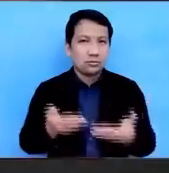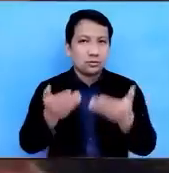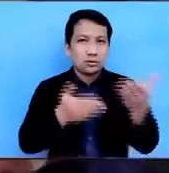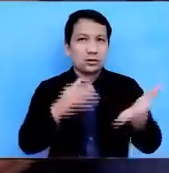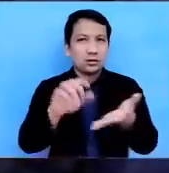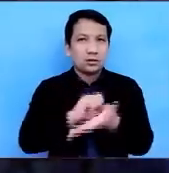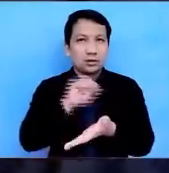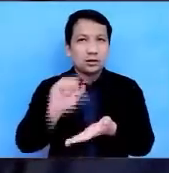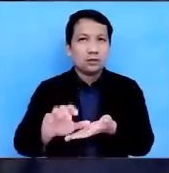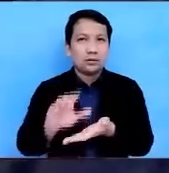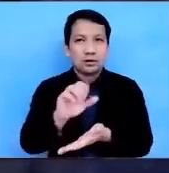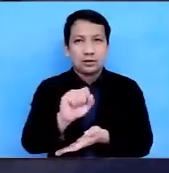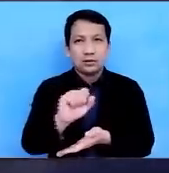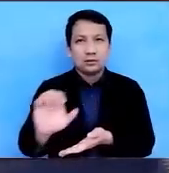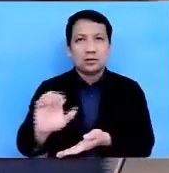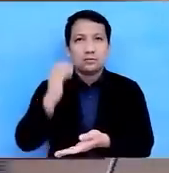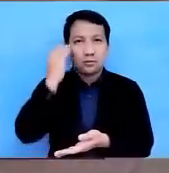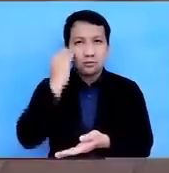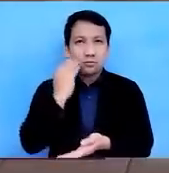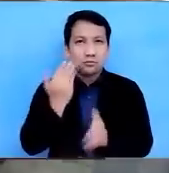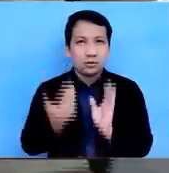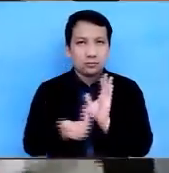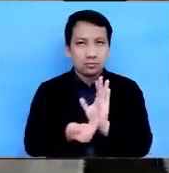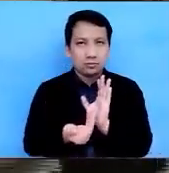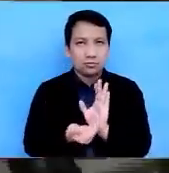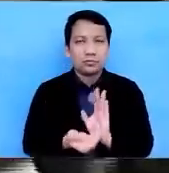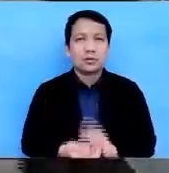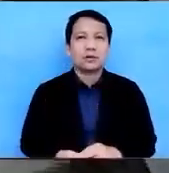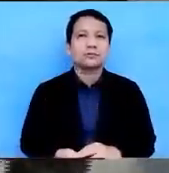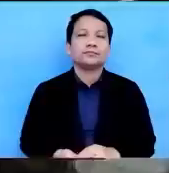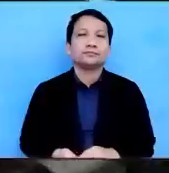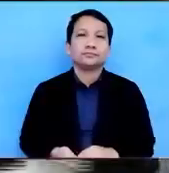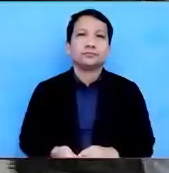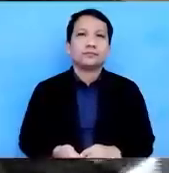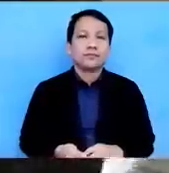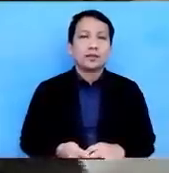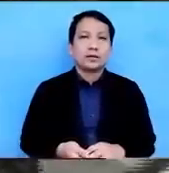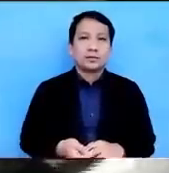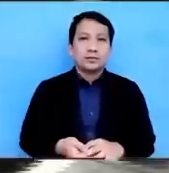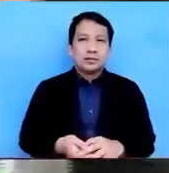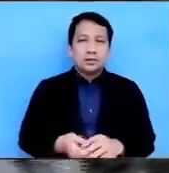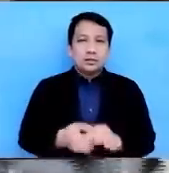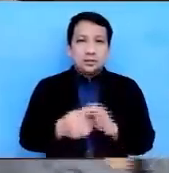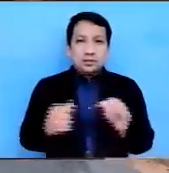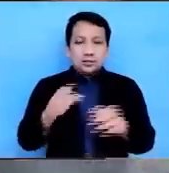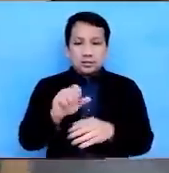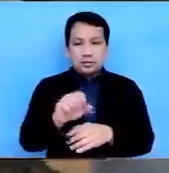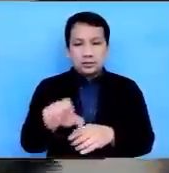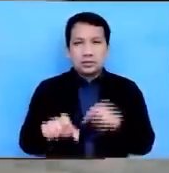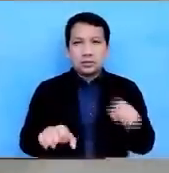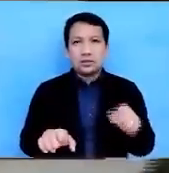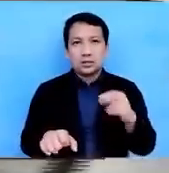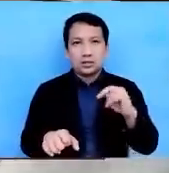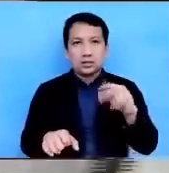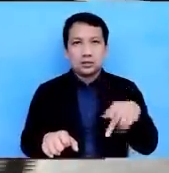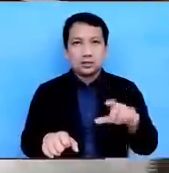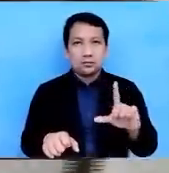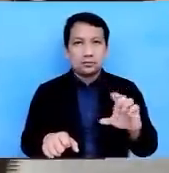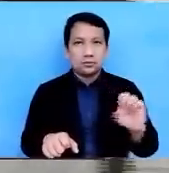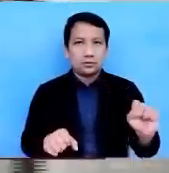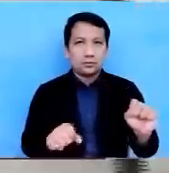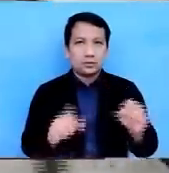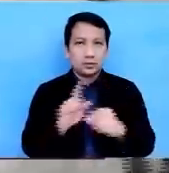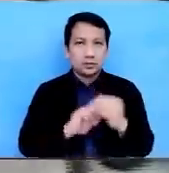ang kaso dahil sa kakulangan ng ebidensya. Dahil sa pagkakaabswelto sa mga kaso ni Napoles, nilift na rin ang hold